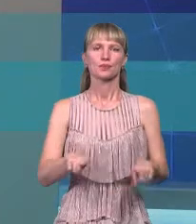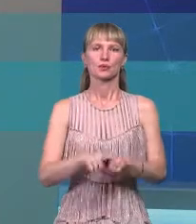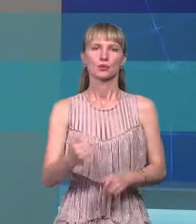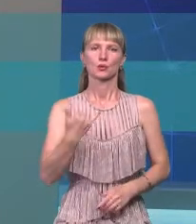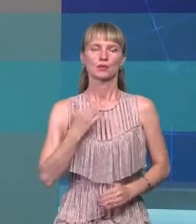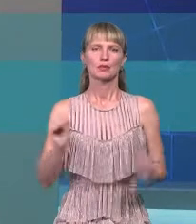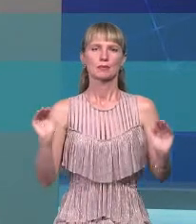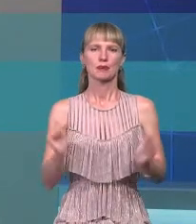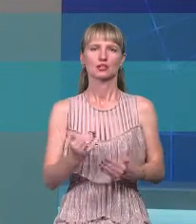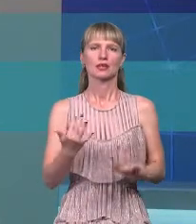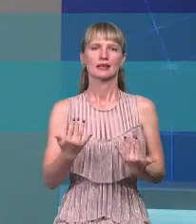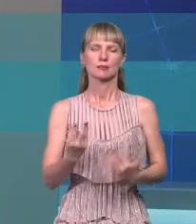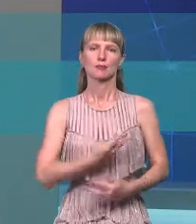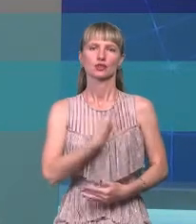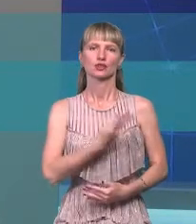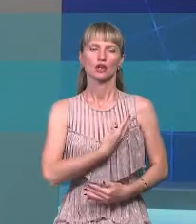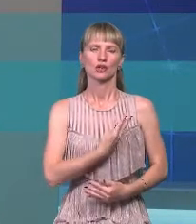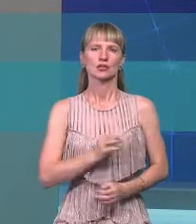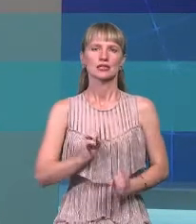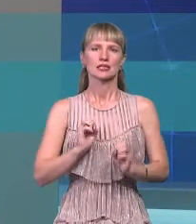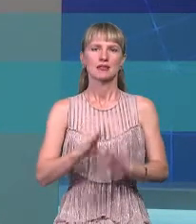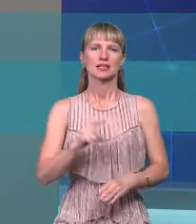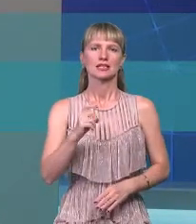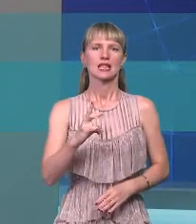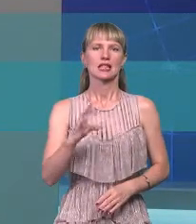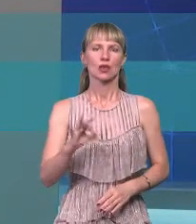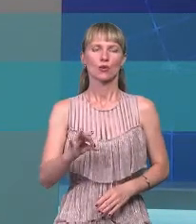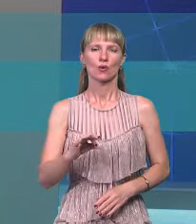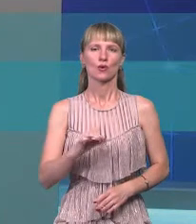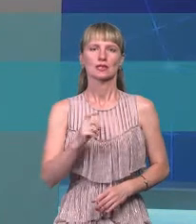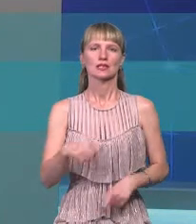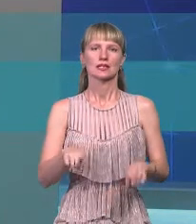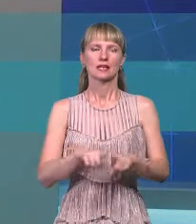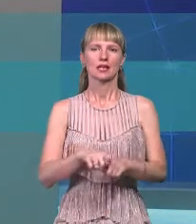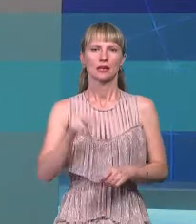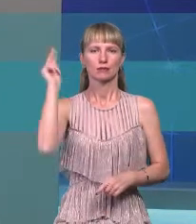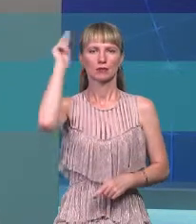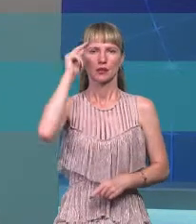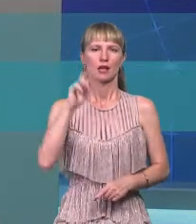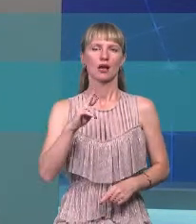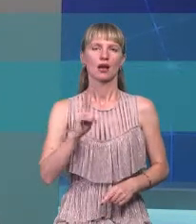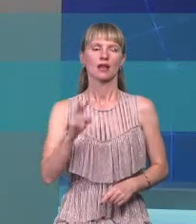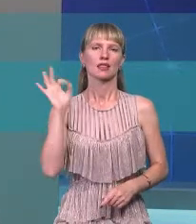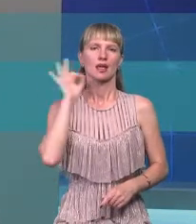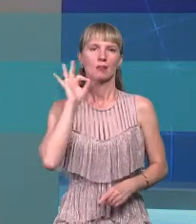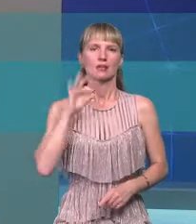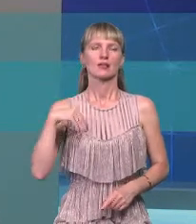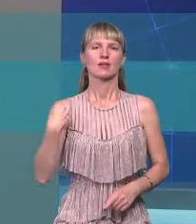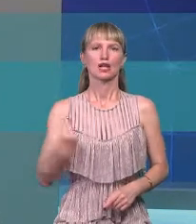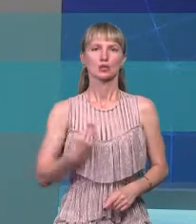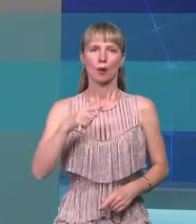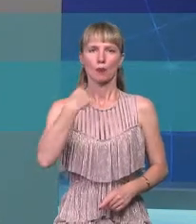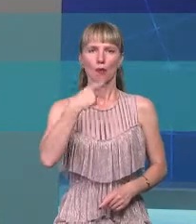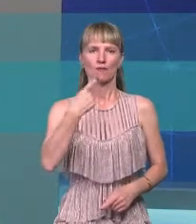нас зменшилася кількість бажаючих здавати зовнішнє незалежне оцінювання з таких предметів, як німецька, французька,